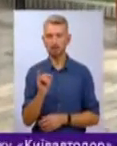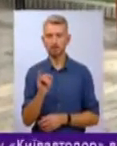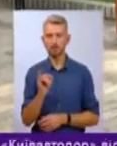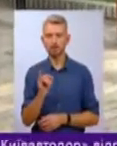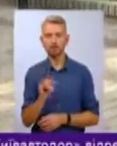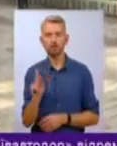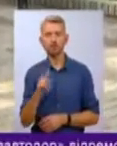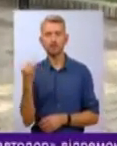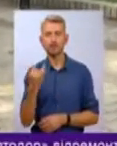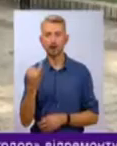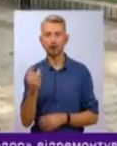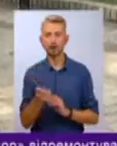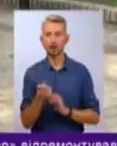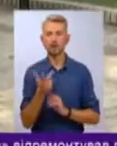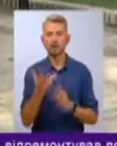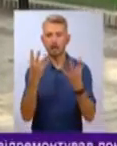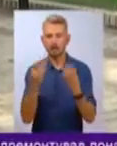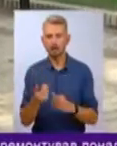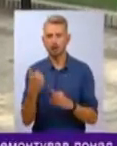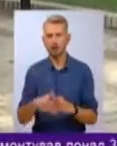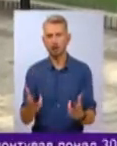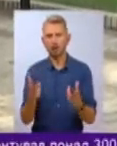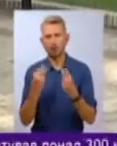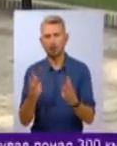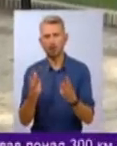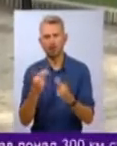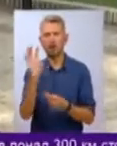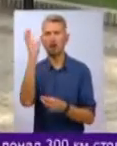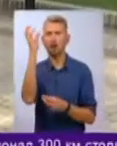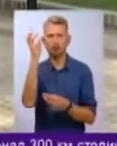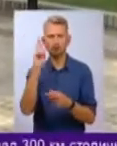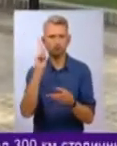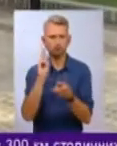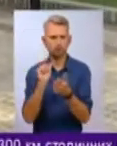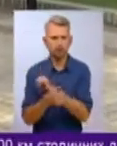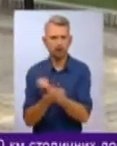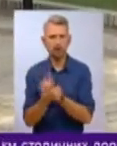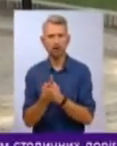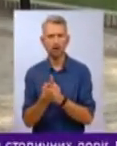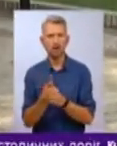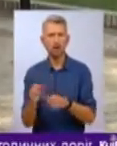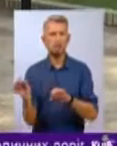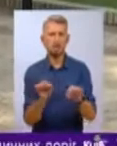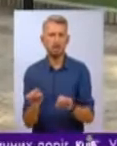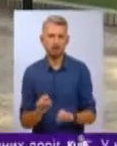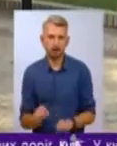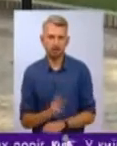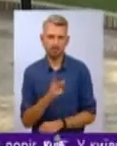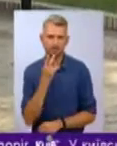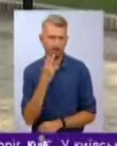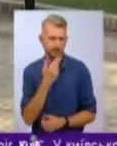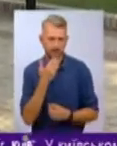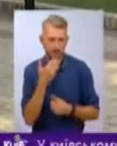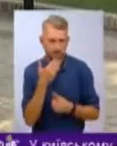І що цікаво, кілька днів вже обіцяли там лампочки вкрутити. Одним словом, прибирання, ну завжди, як завжди, його